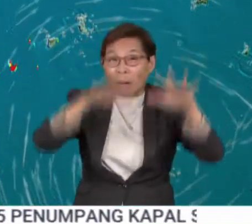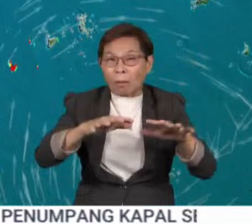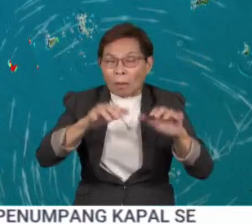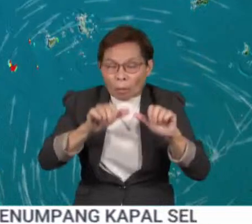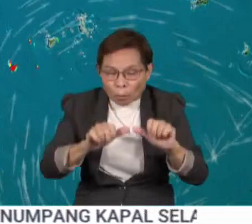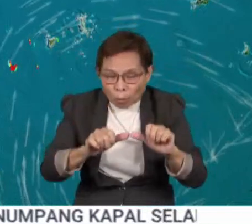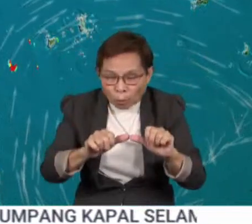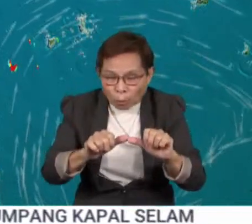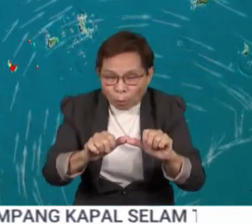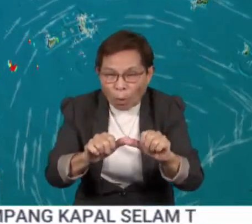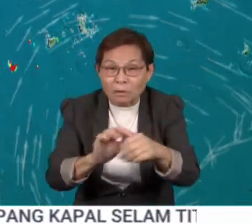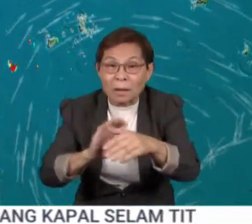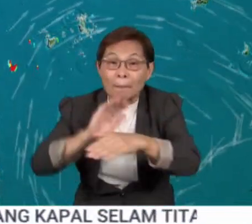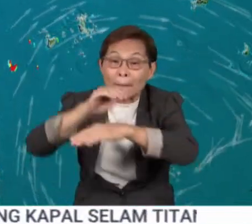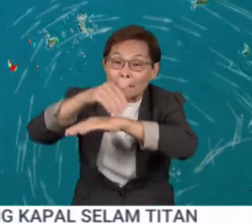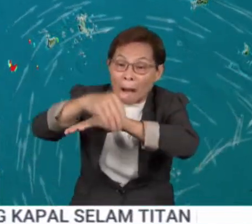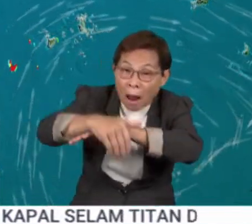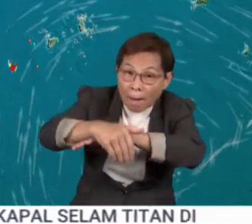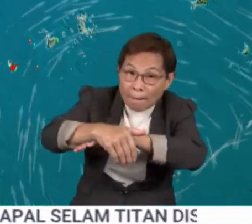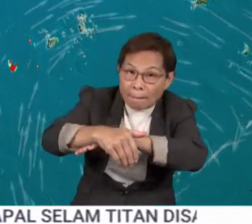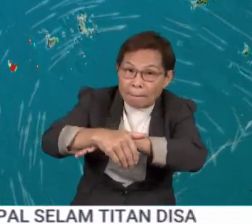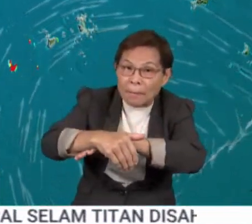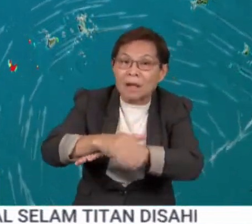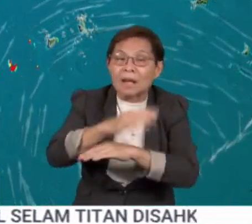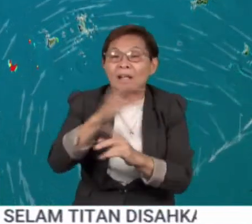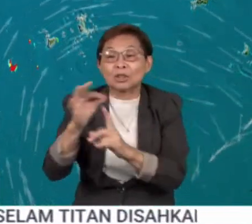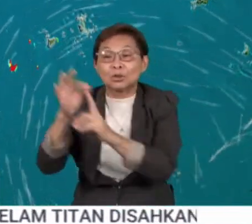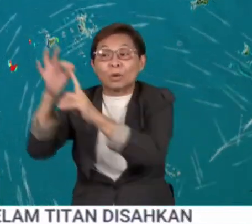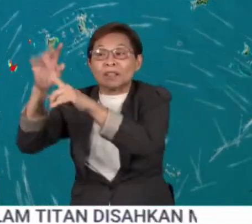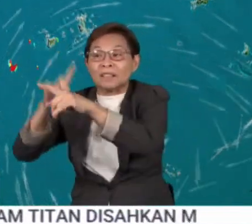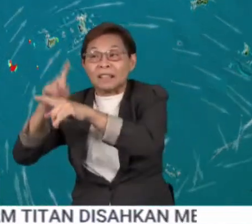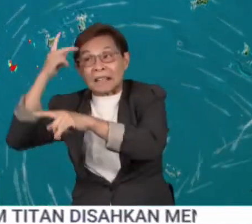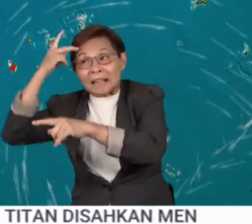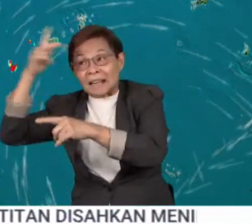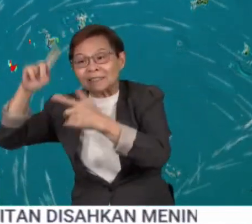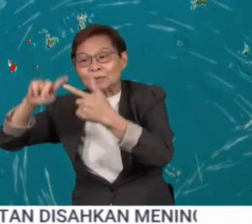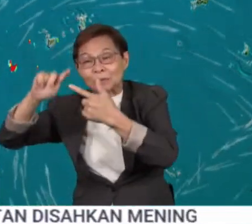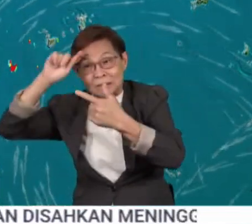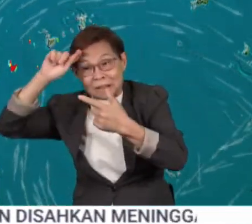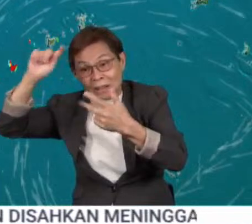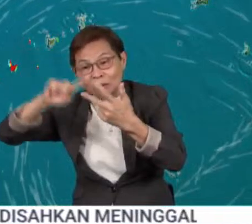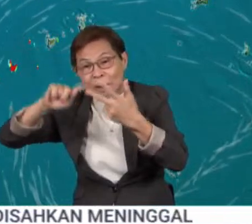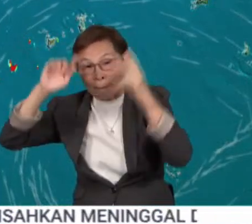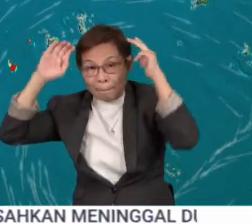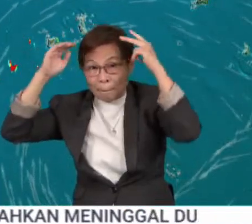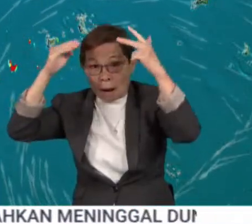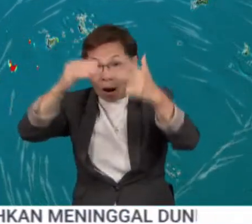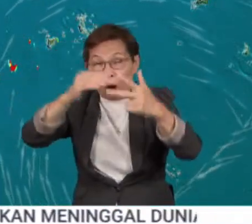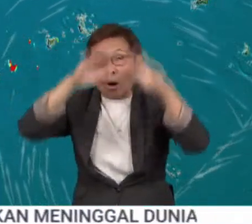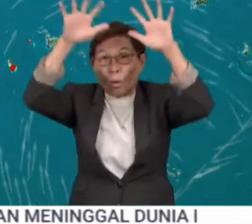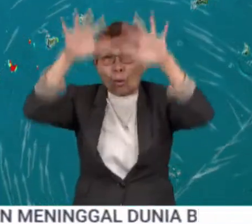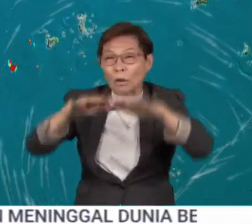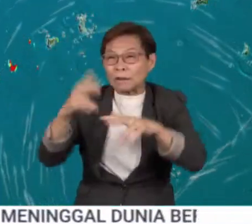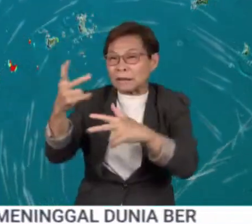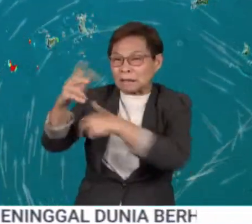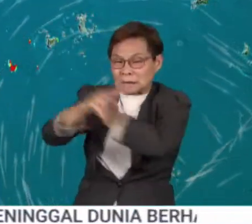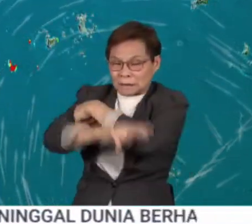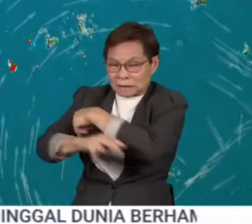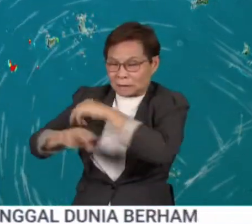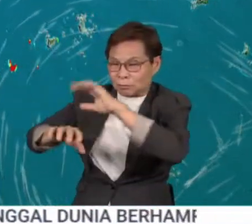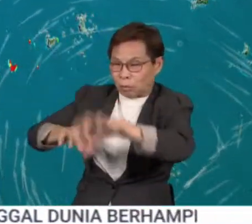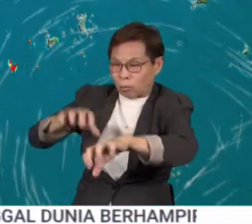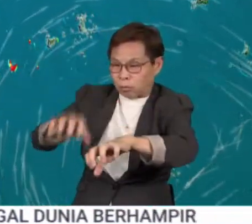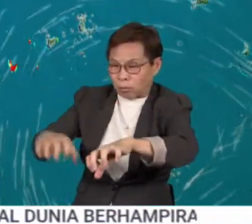berlarutan sehingga ke awal malam nanti kecuali di negeri Kelantan, Terengganu dan Pahang. Keadaan Badan hujan di tiga negeri ini